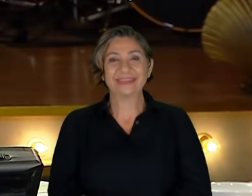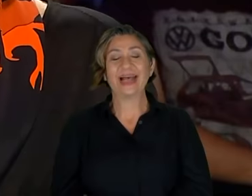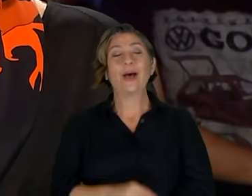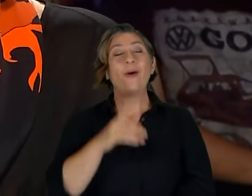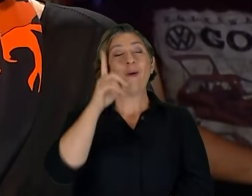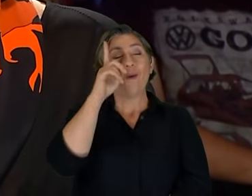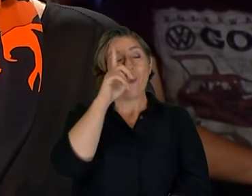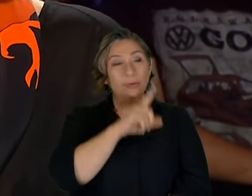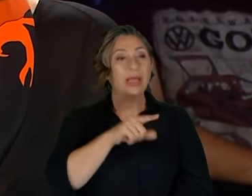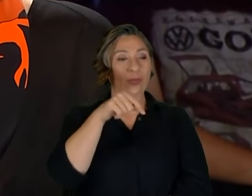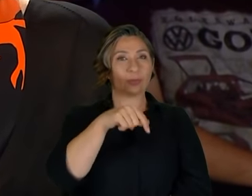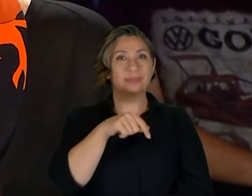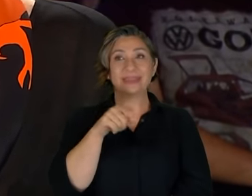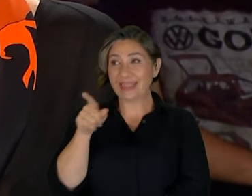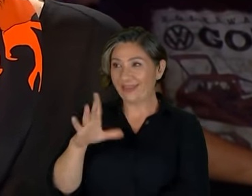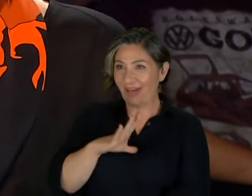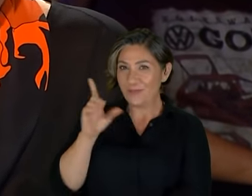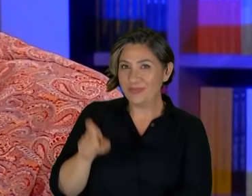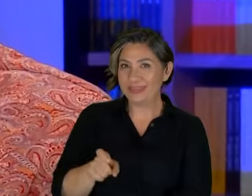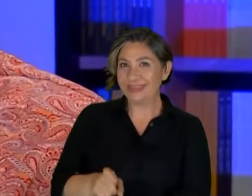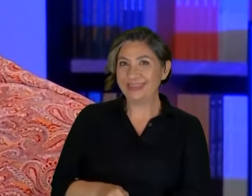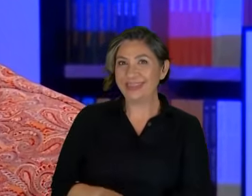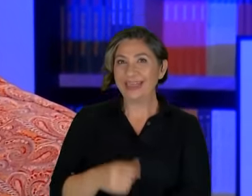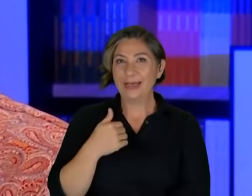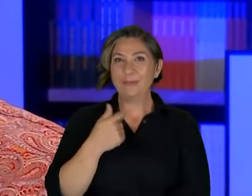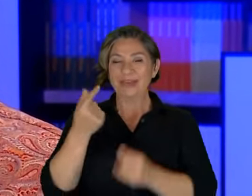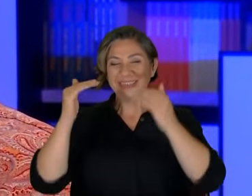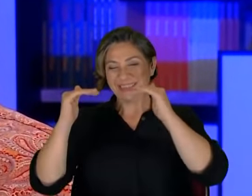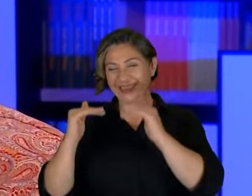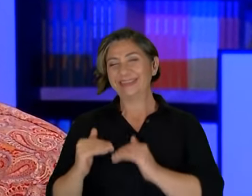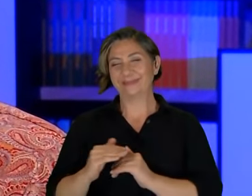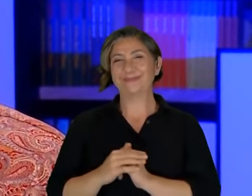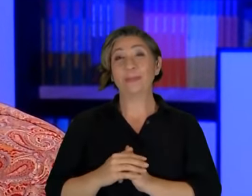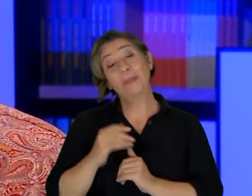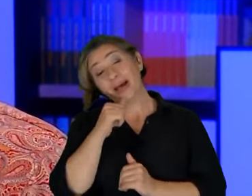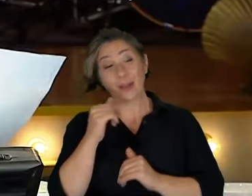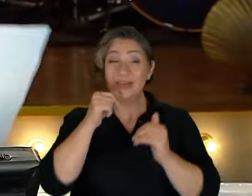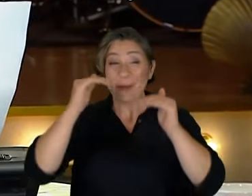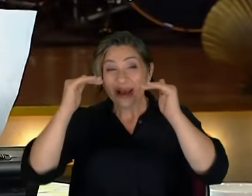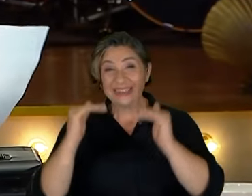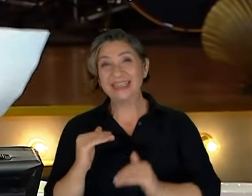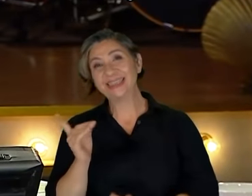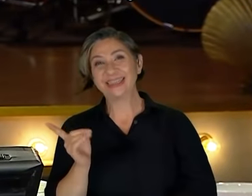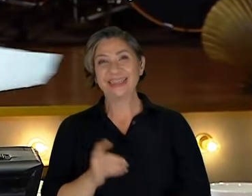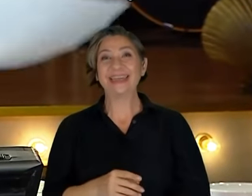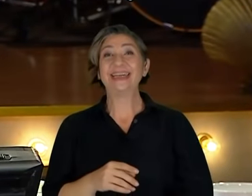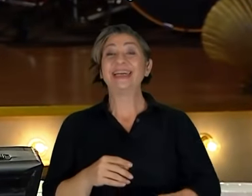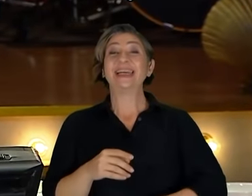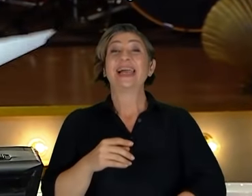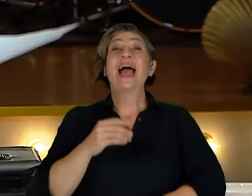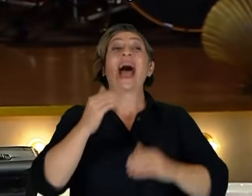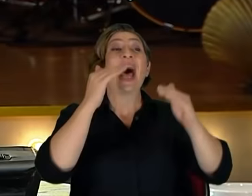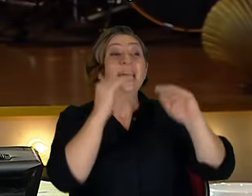o yüzden günümüzdeki... Sende var mı? Ben azalttım artık. Azalttın. Bak azaltmaya çalışıyor. Kimisi